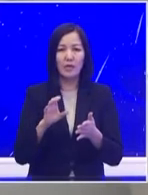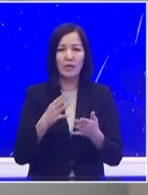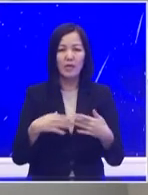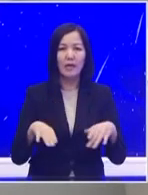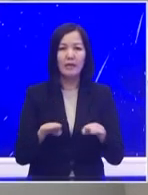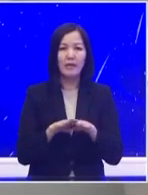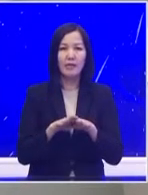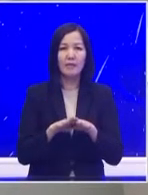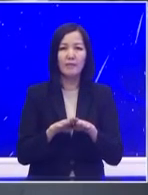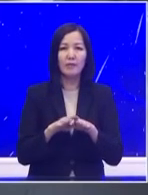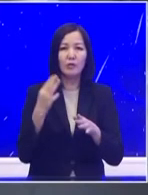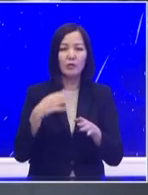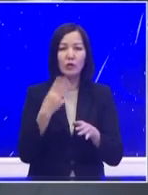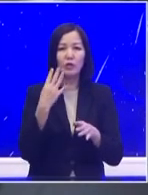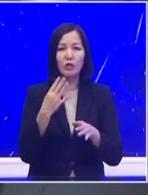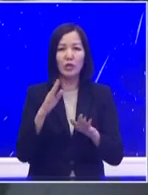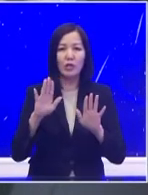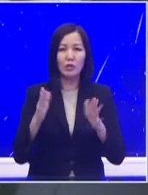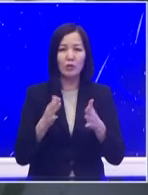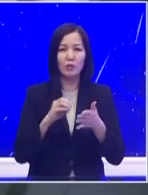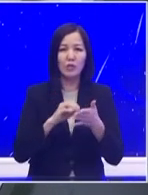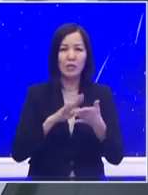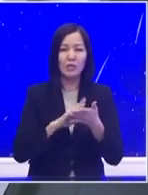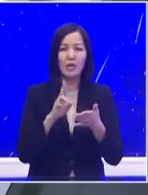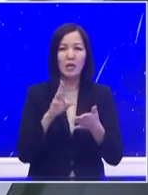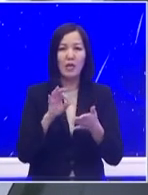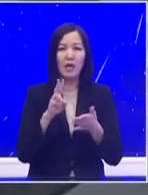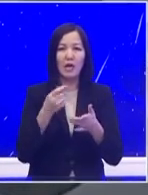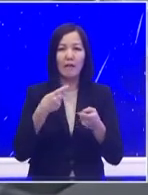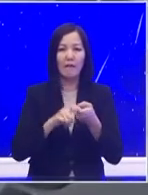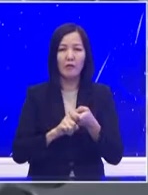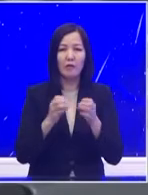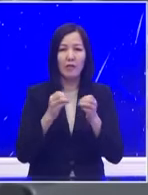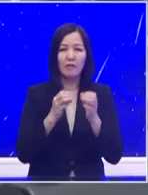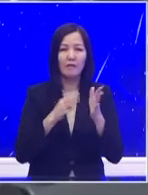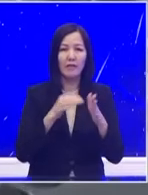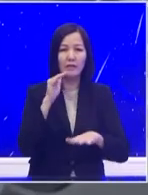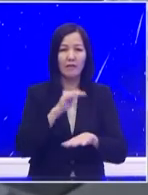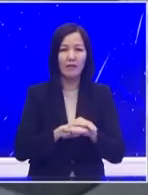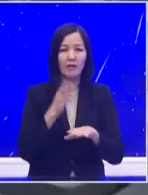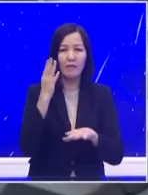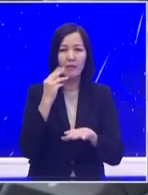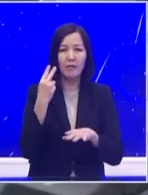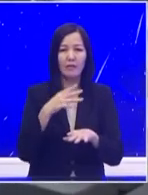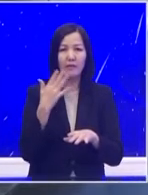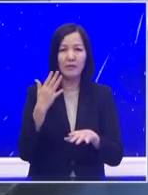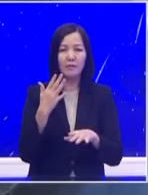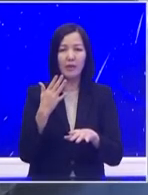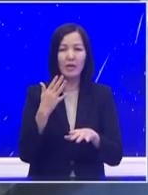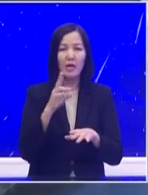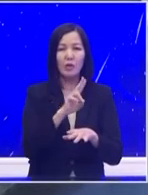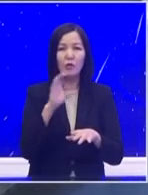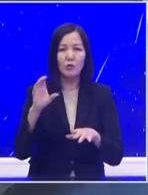стране подтверждены 44 случая регистрации коронавируса. Из них 19 фактов в Алматы и 25 в столице